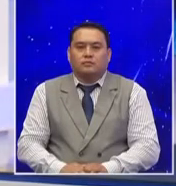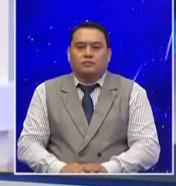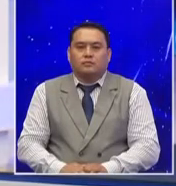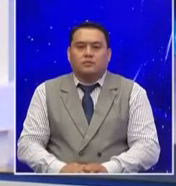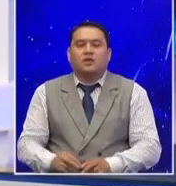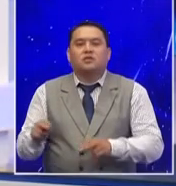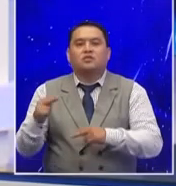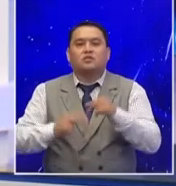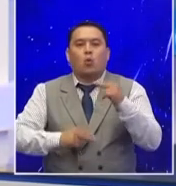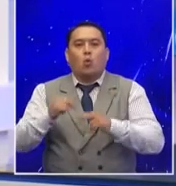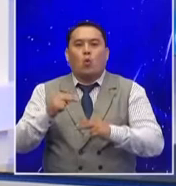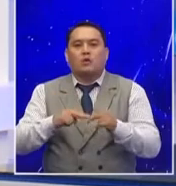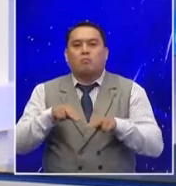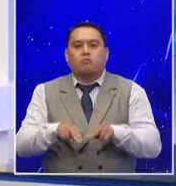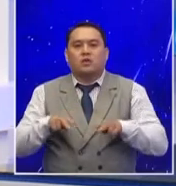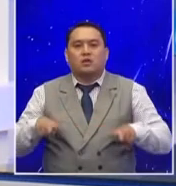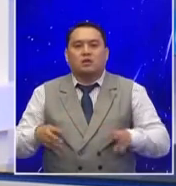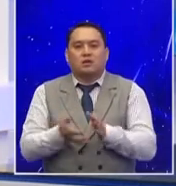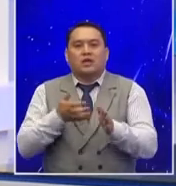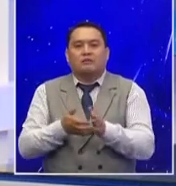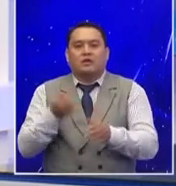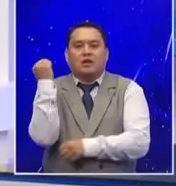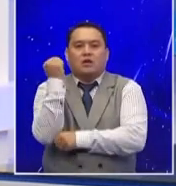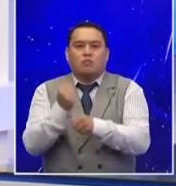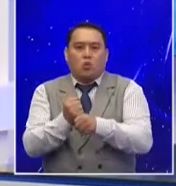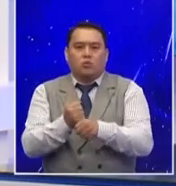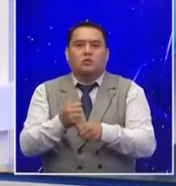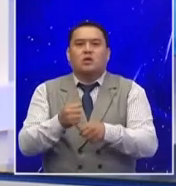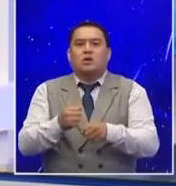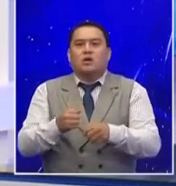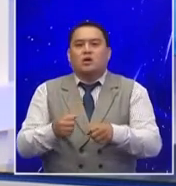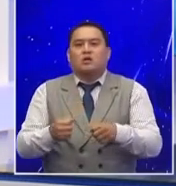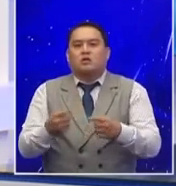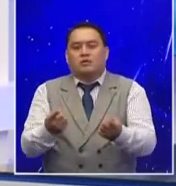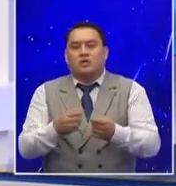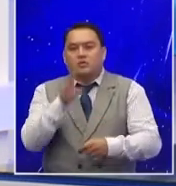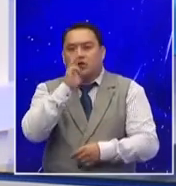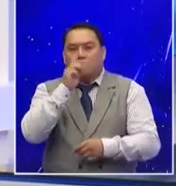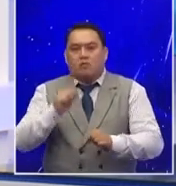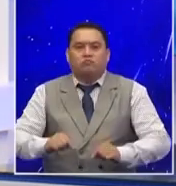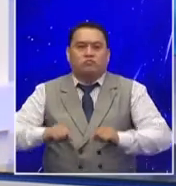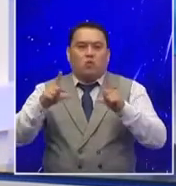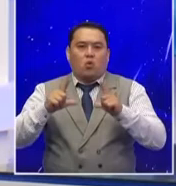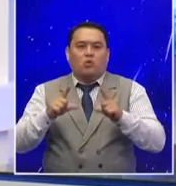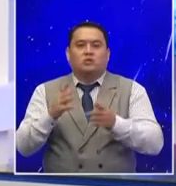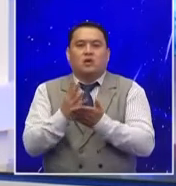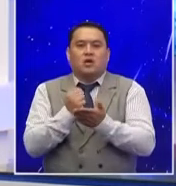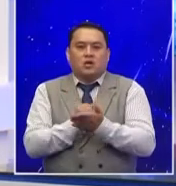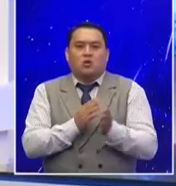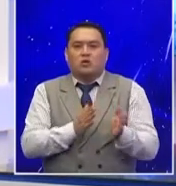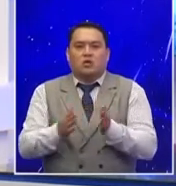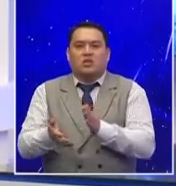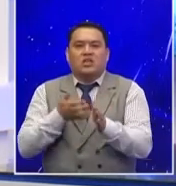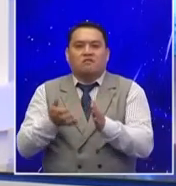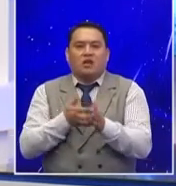На стройках Петропавловска не хватает рабочих. Строительные компании бьют в набат. Зарплаты повышаются, а вакансии сохраняются.